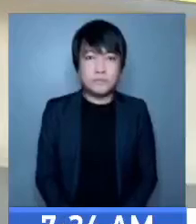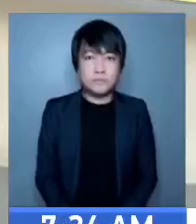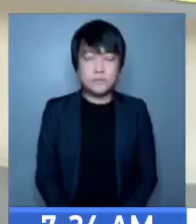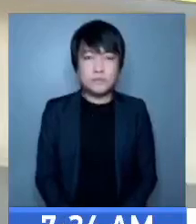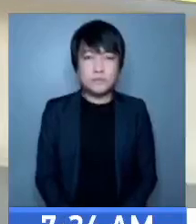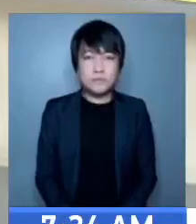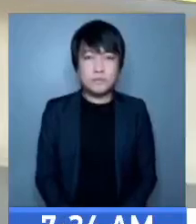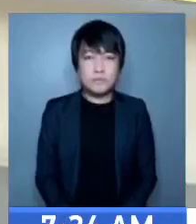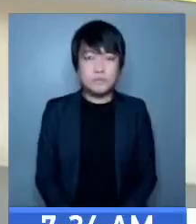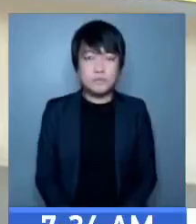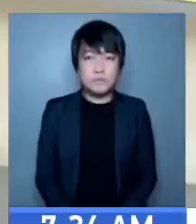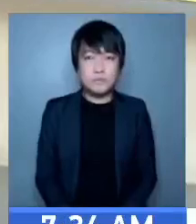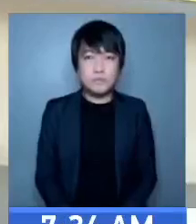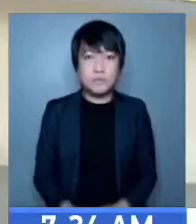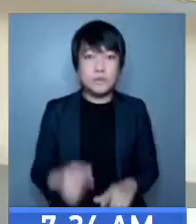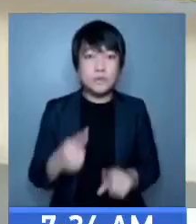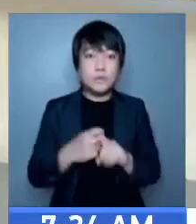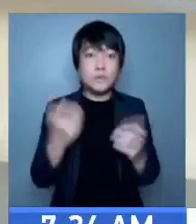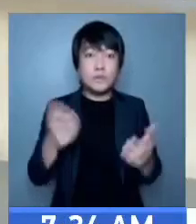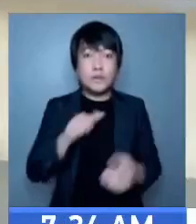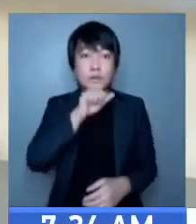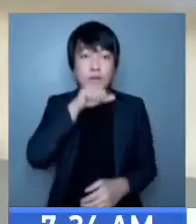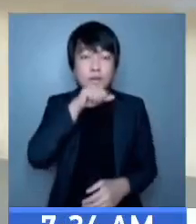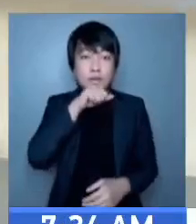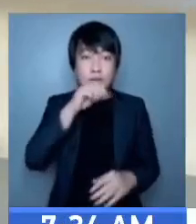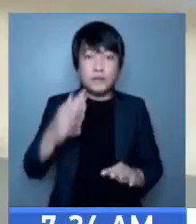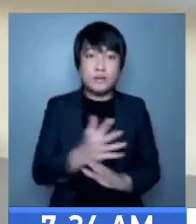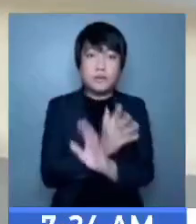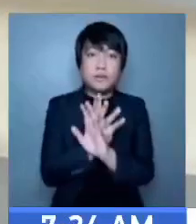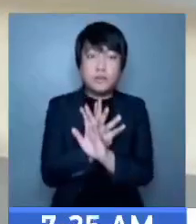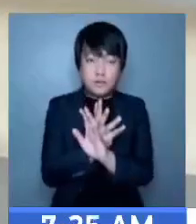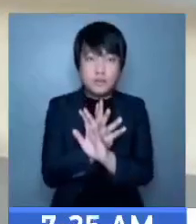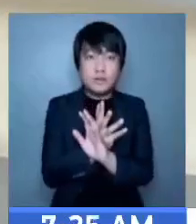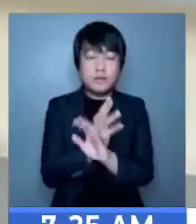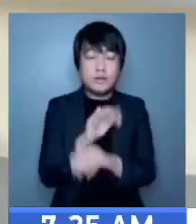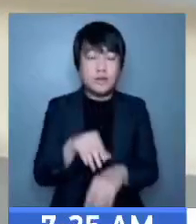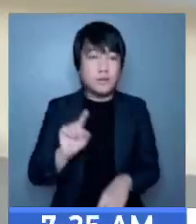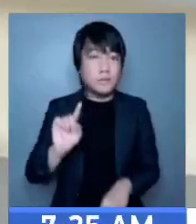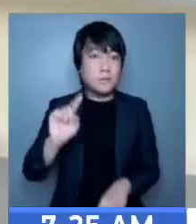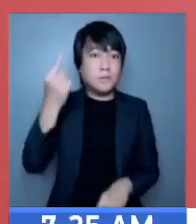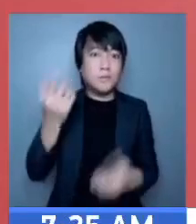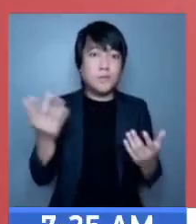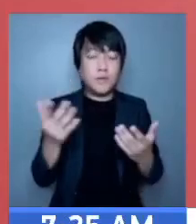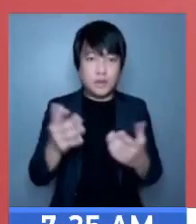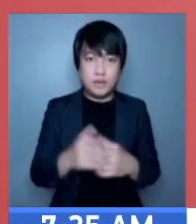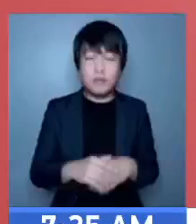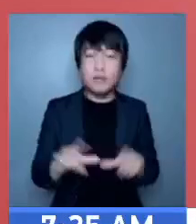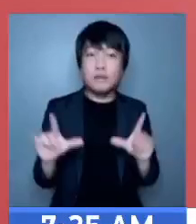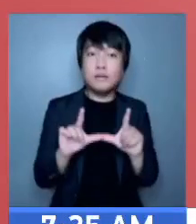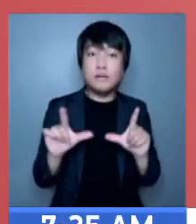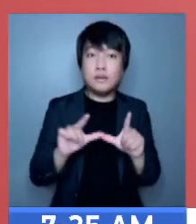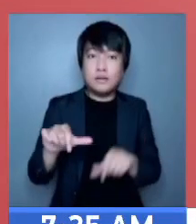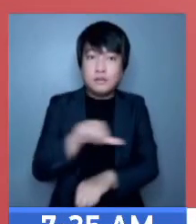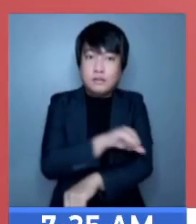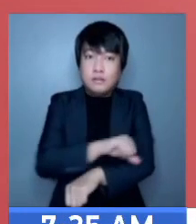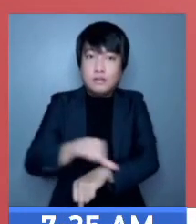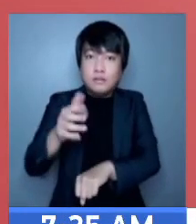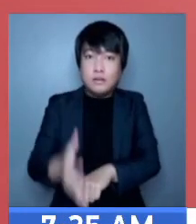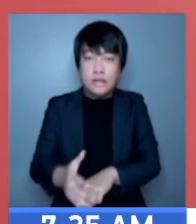Nagmula sa Ateneo de Davao University ang nanguna sa licensure examination for architects ngayong buwan. Top-notcher si Fritz